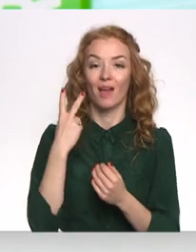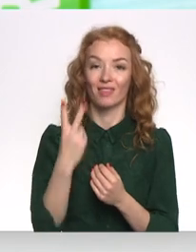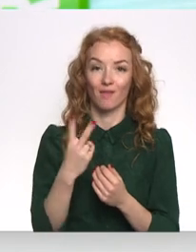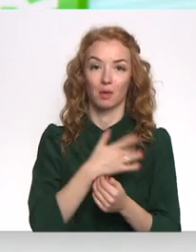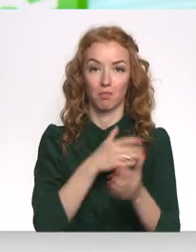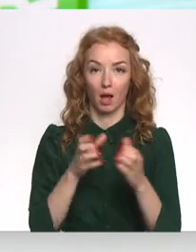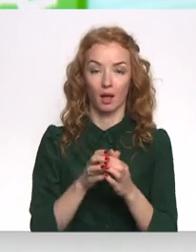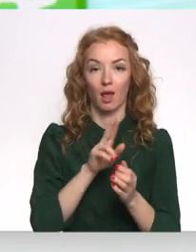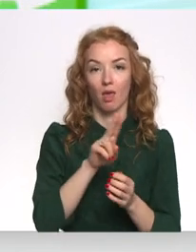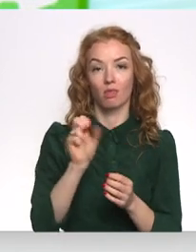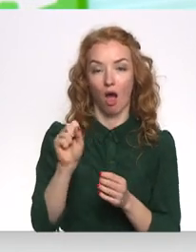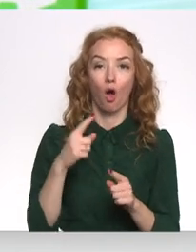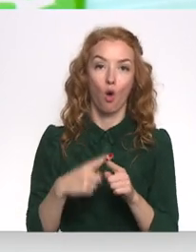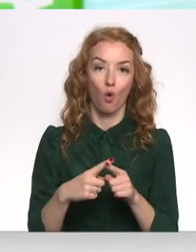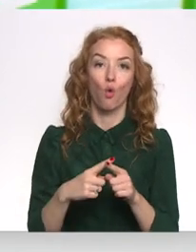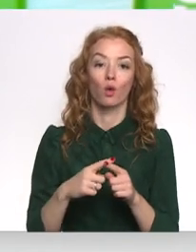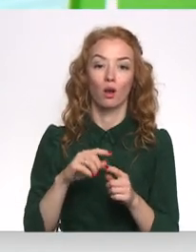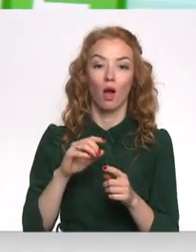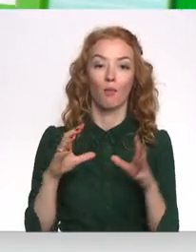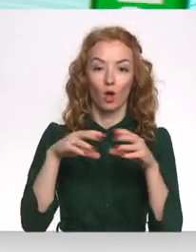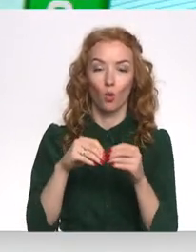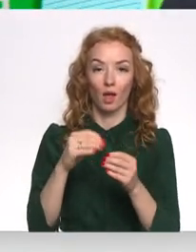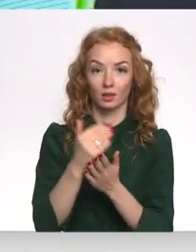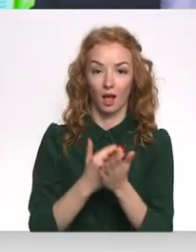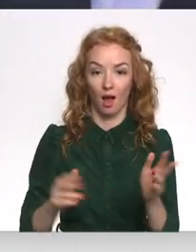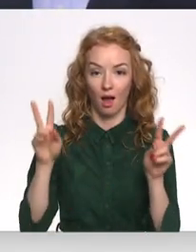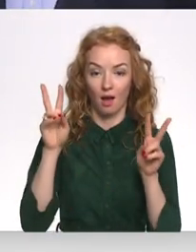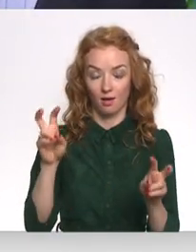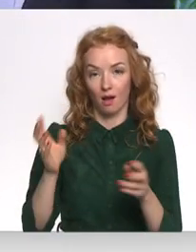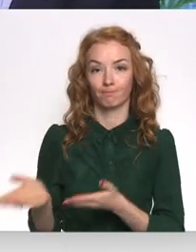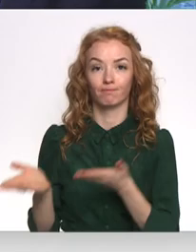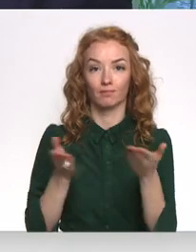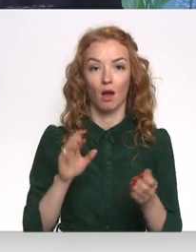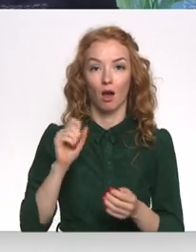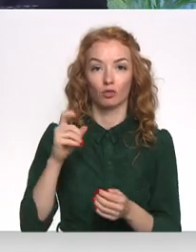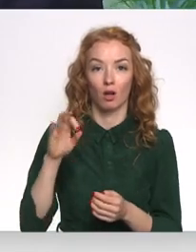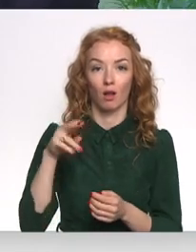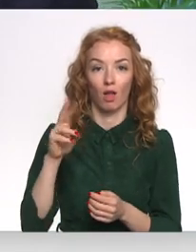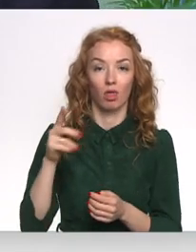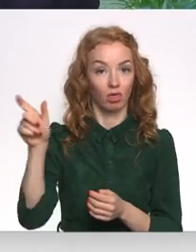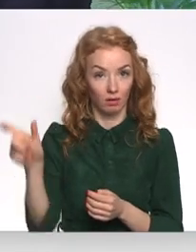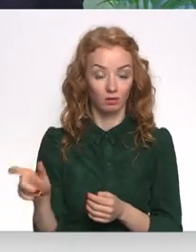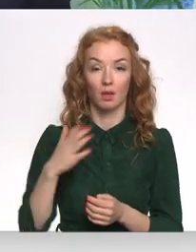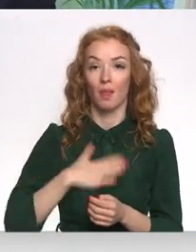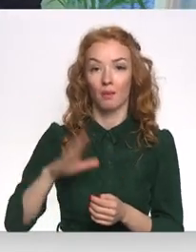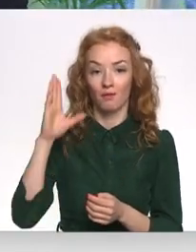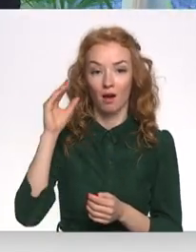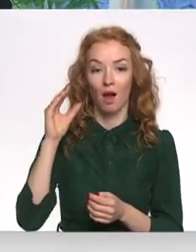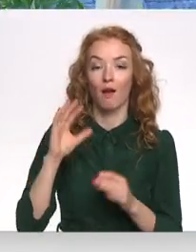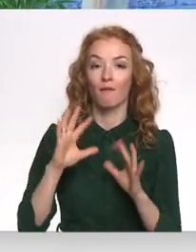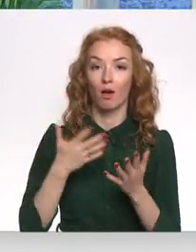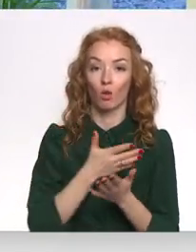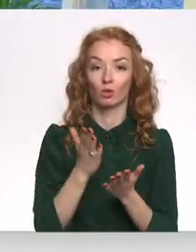un Nacionālo apvienību. Un par sarunās runātos sarunu esmu aicinājusi Arvi Laši Rādiņu, jaunās vienotības valdes locekli. Labvakar, un cik tālu